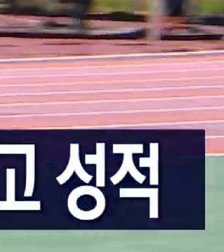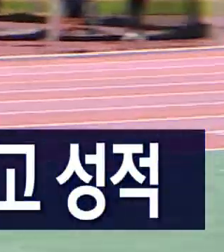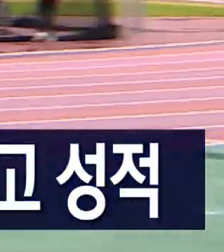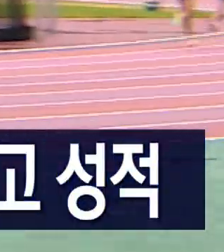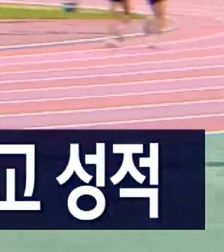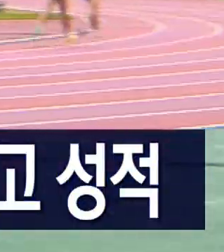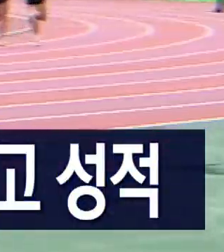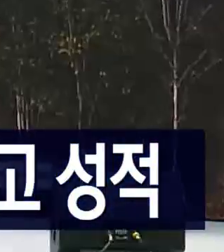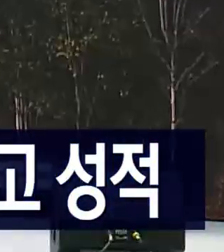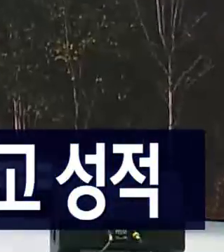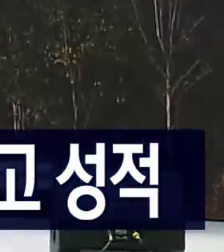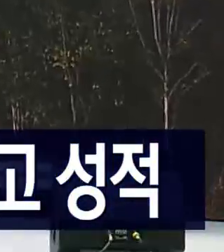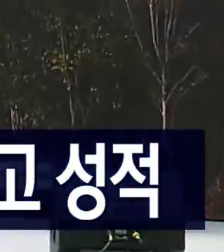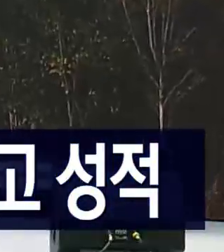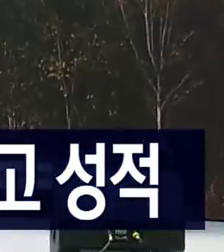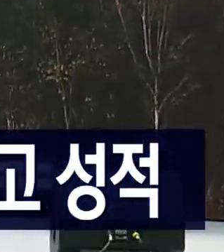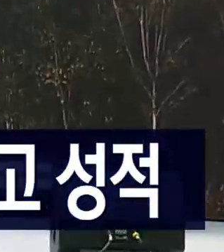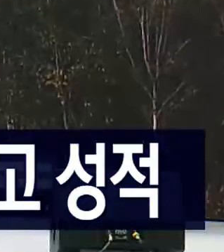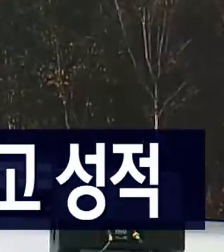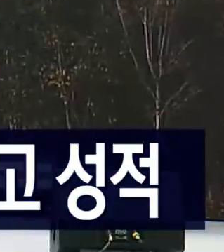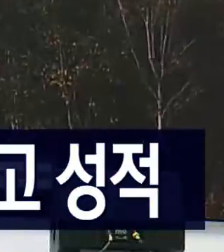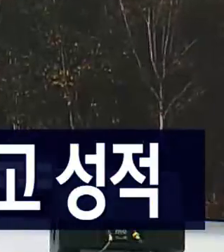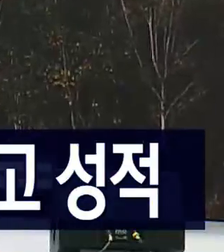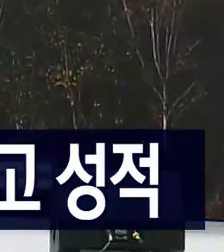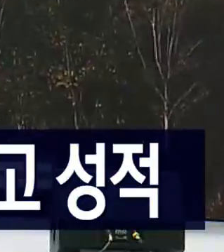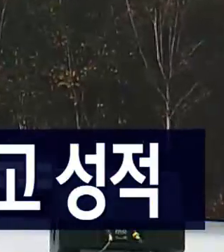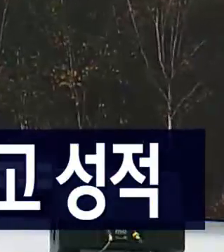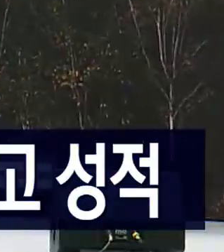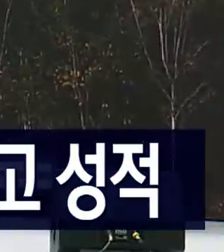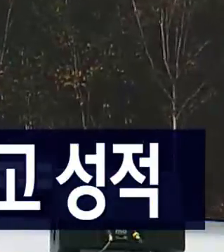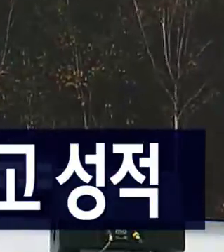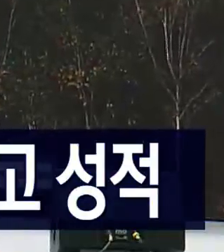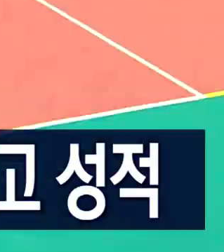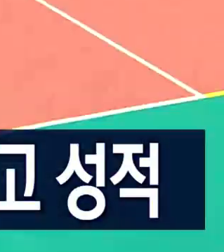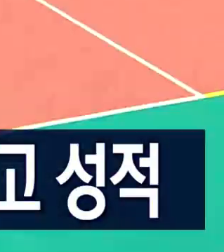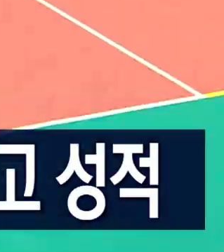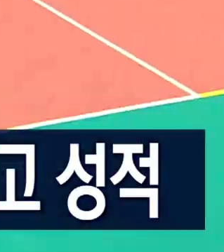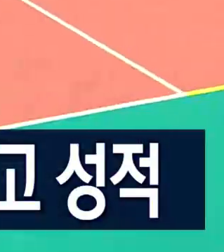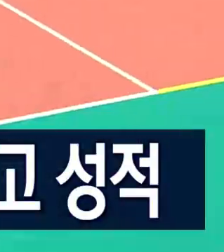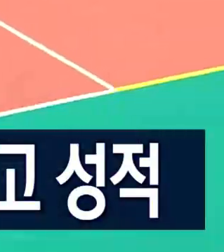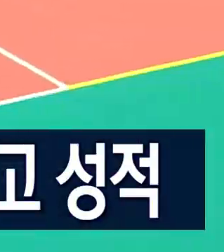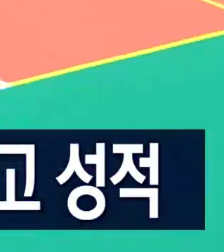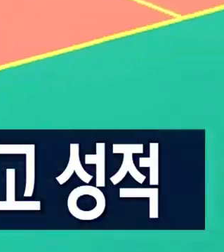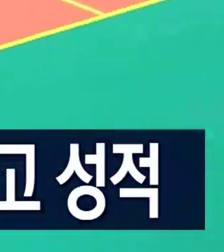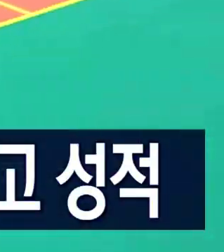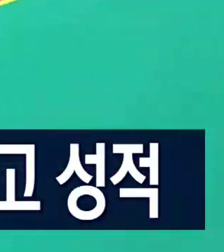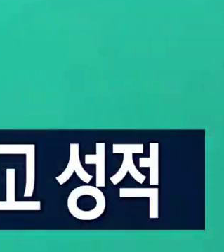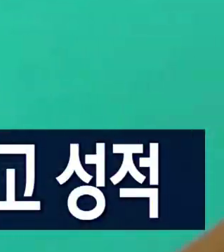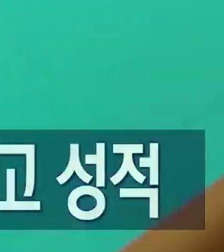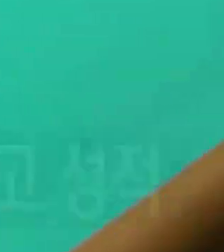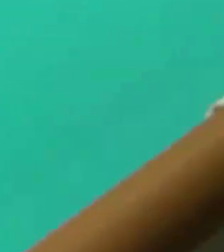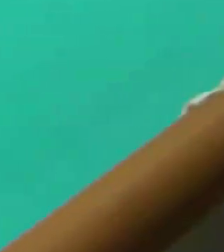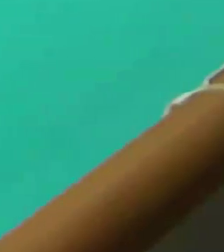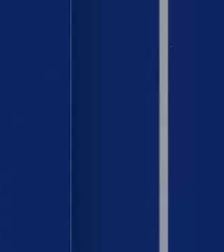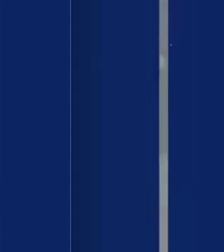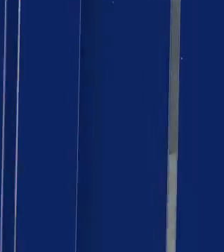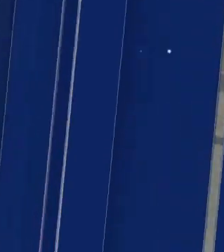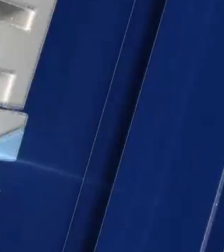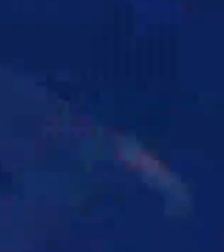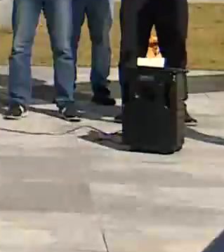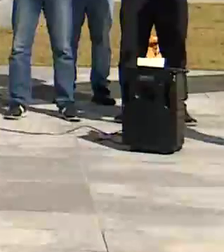제43회 전국 장애인 체전이 마무리됐습니다. 전남 선수단은 종합순위 3위를 달성하며 역대 최고의 성적을 올렸습니다.